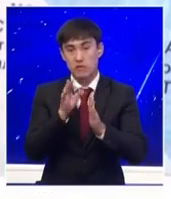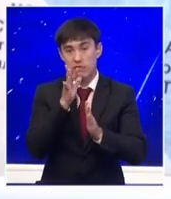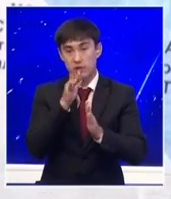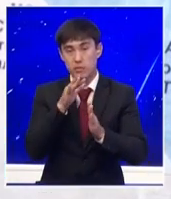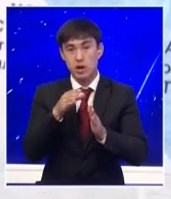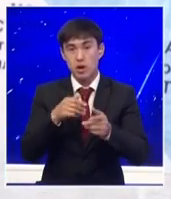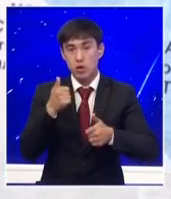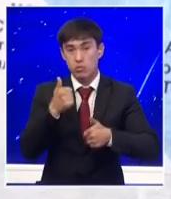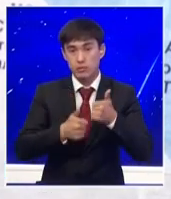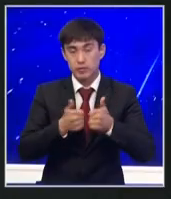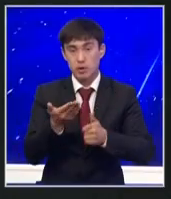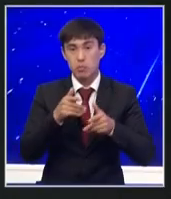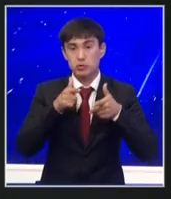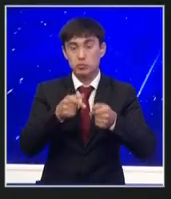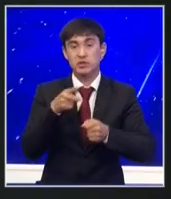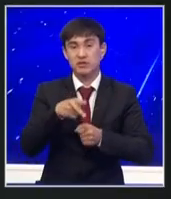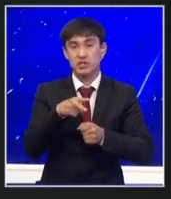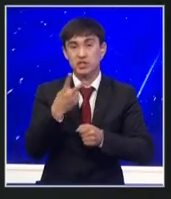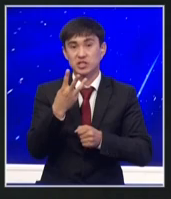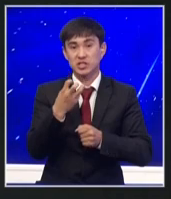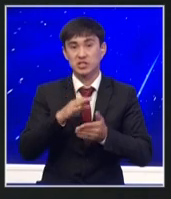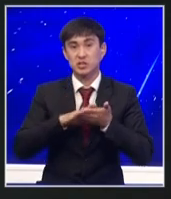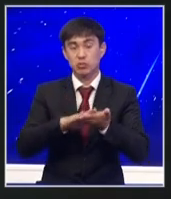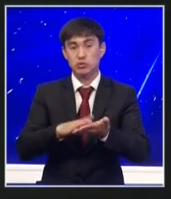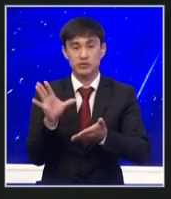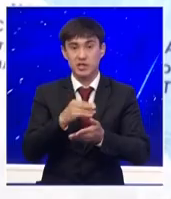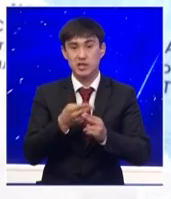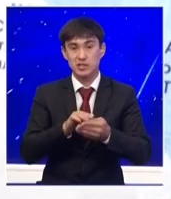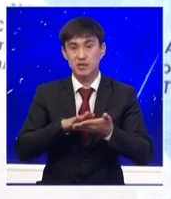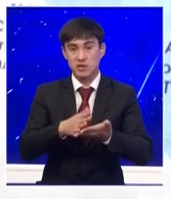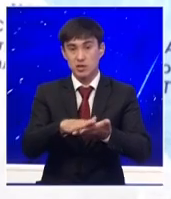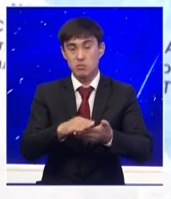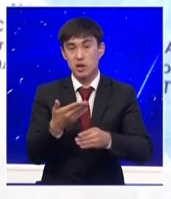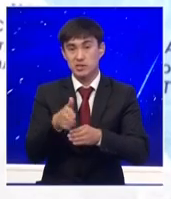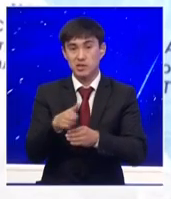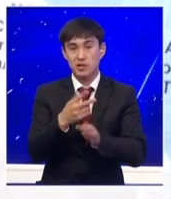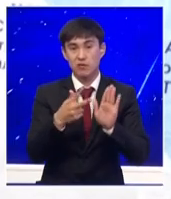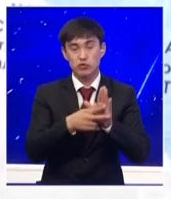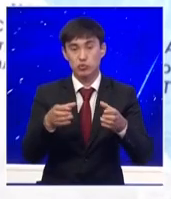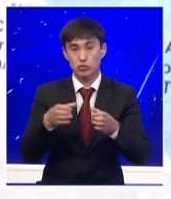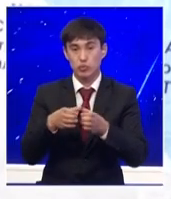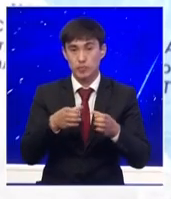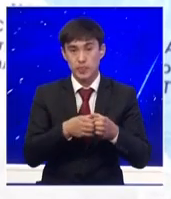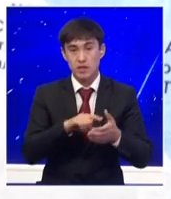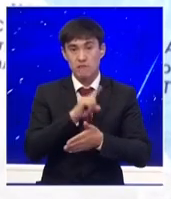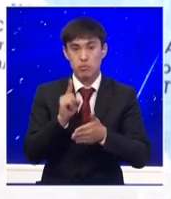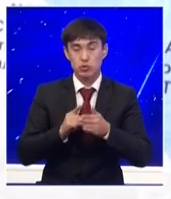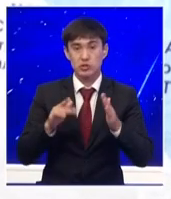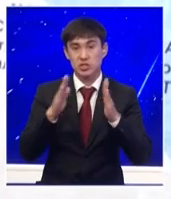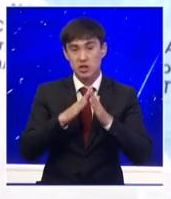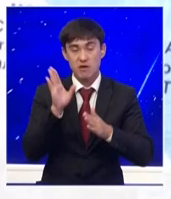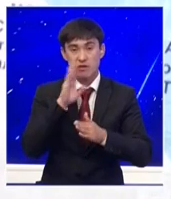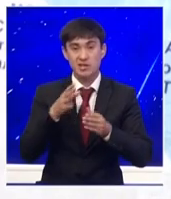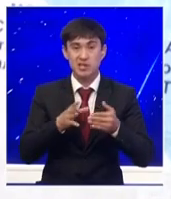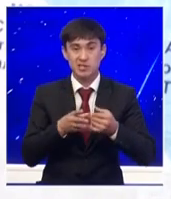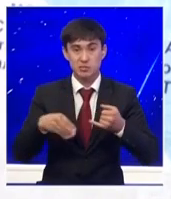предвыборной гонки нам поступило 2300 запросов все эти заявления мы разделили на 8 групп это и вопросы жилья воды